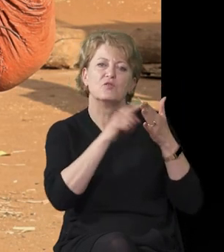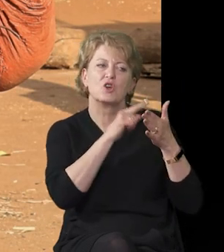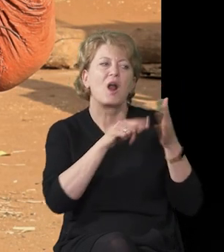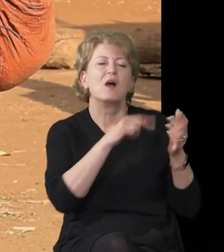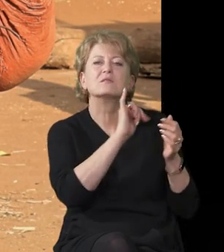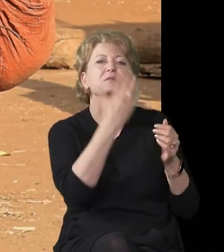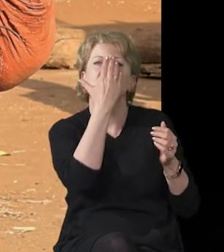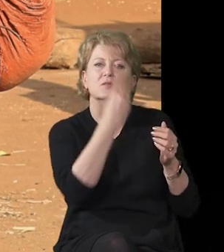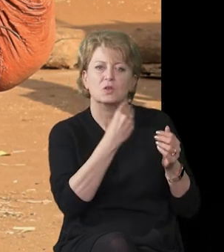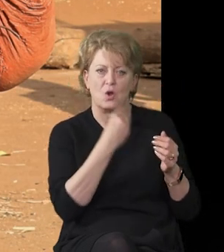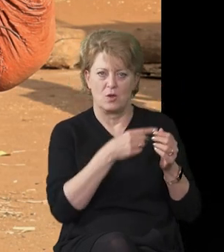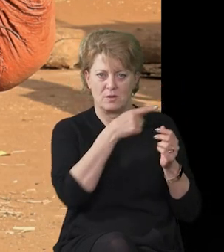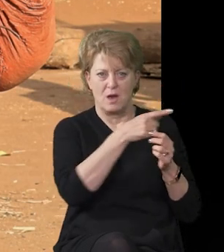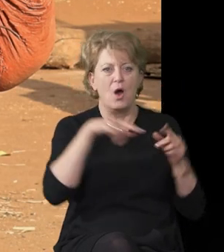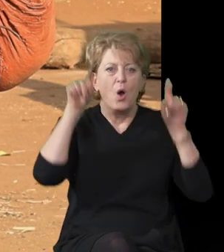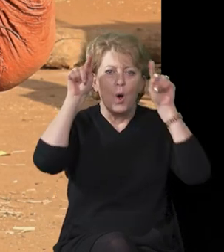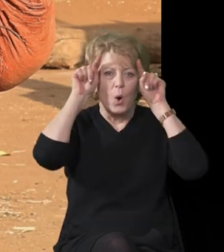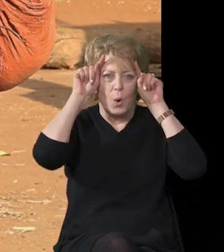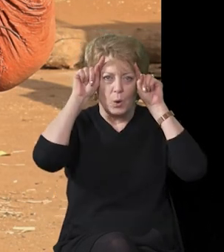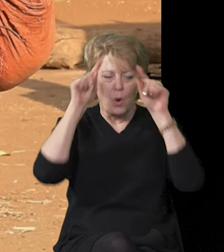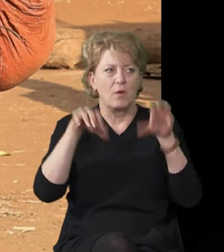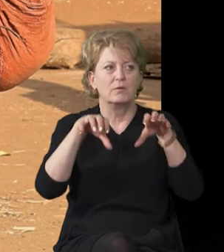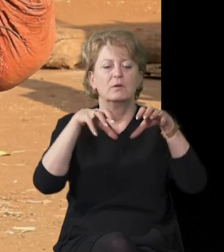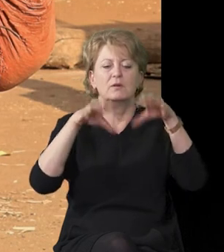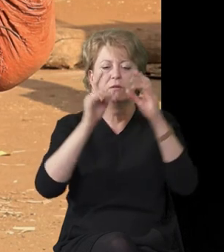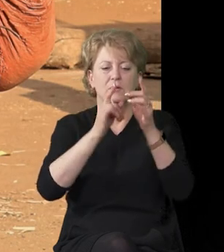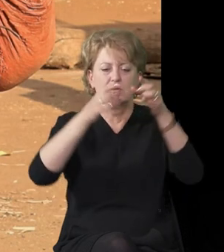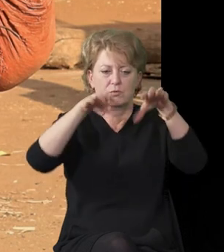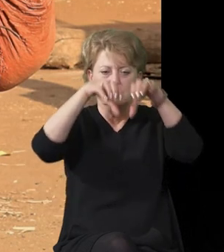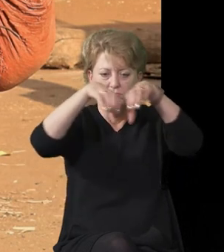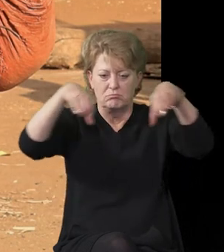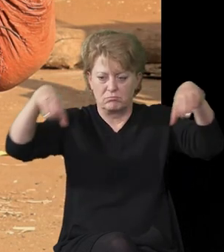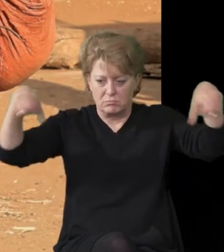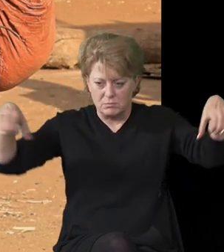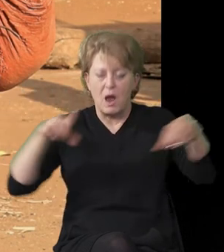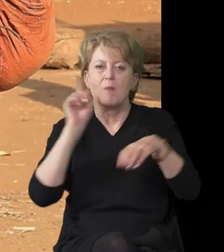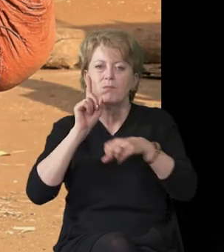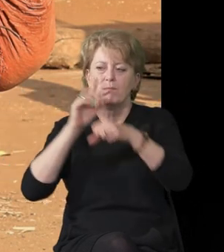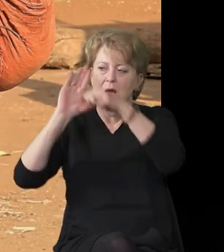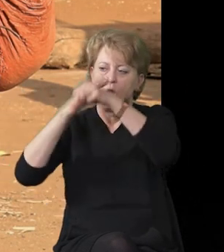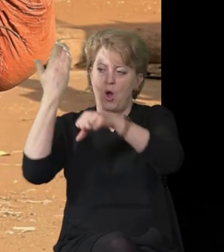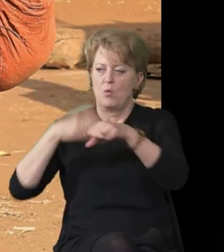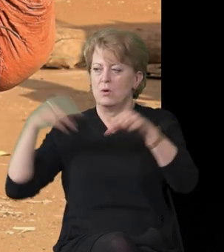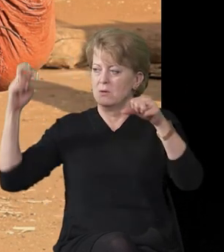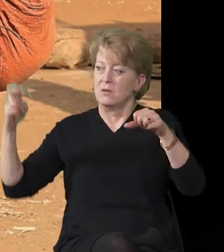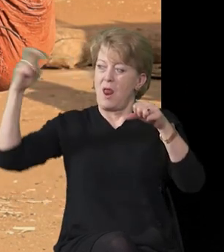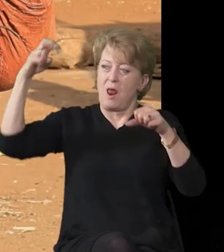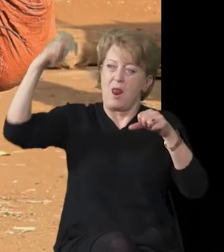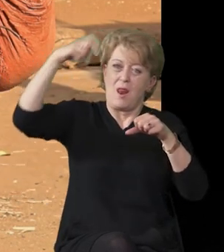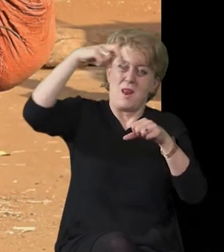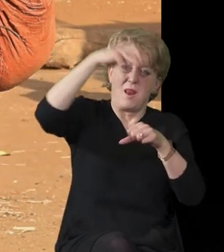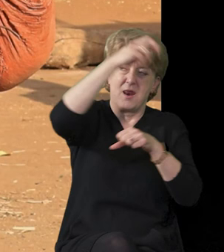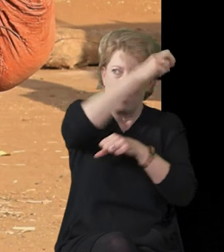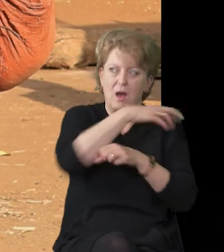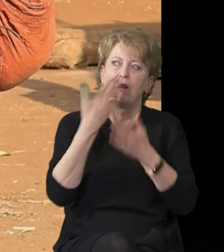rzędzie ustawionych krów, po grzbietach tych krów, to wtedy dziewczyny właśnie proszą o razy, które otrzymują od mężczyzn.